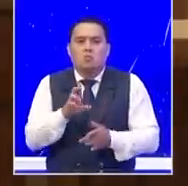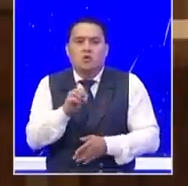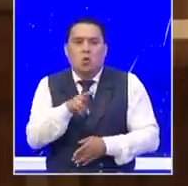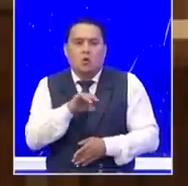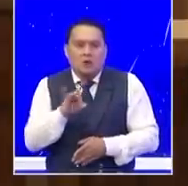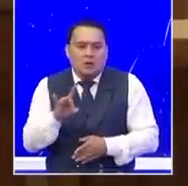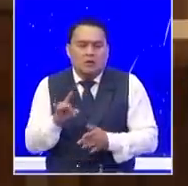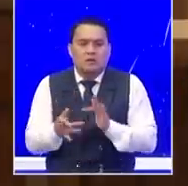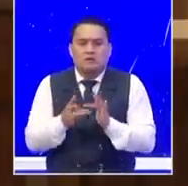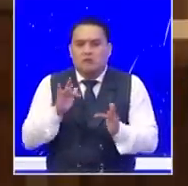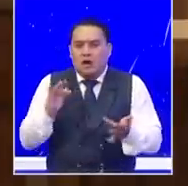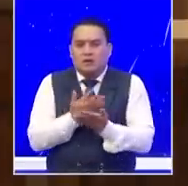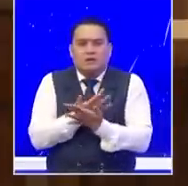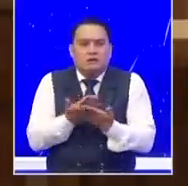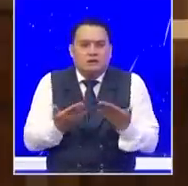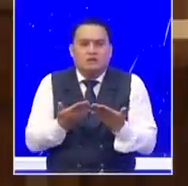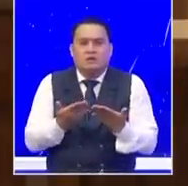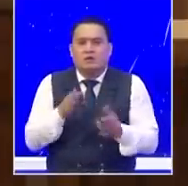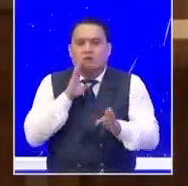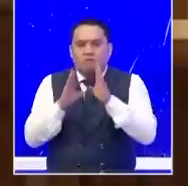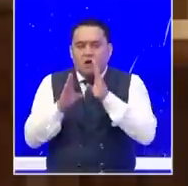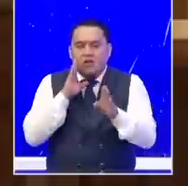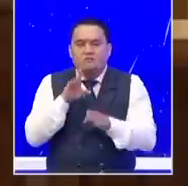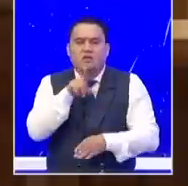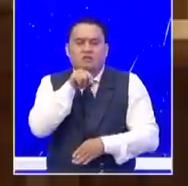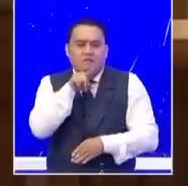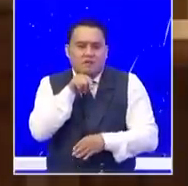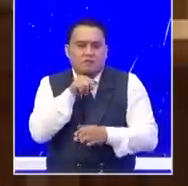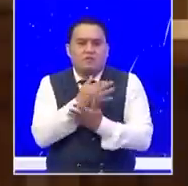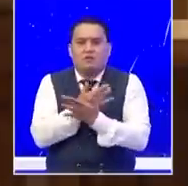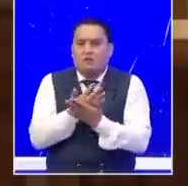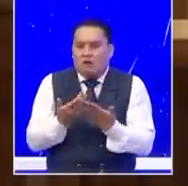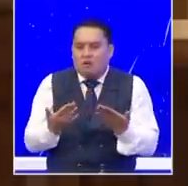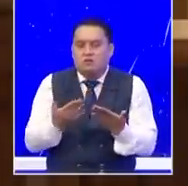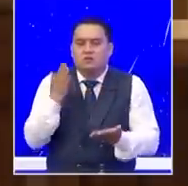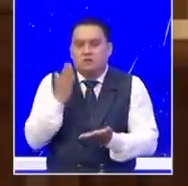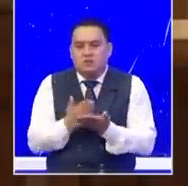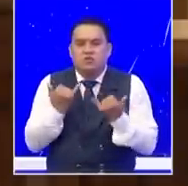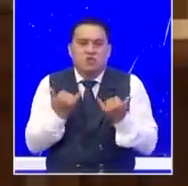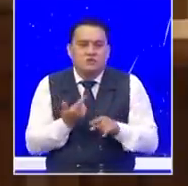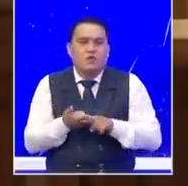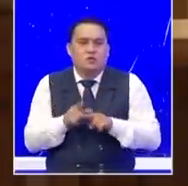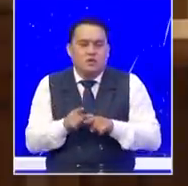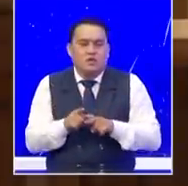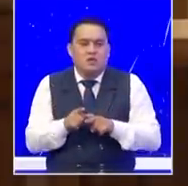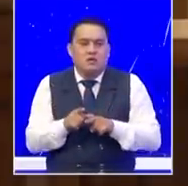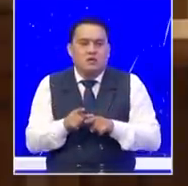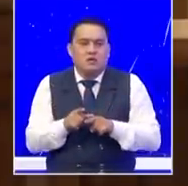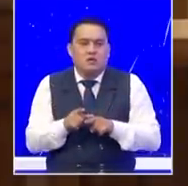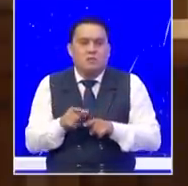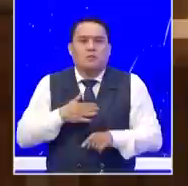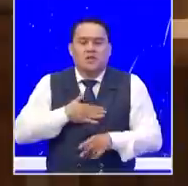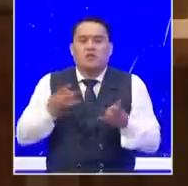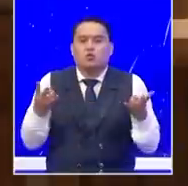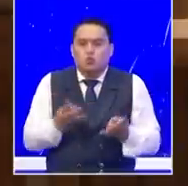вот эти сайты, фейсбуки, вот, твиттеры, вот эти вещи появились, вот